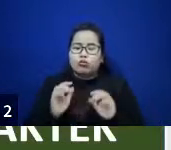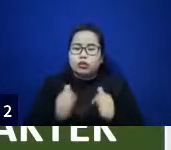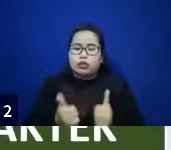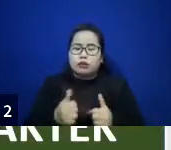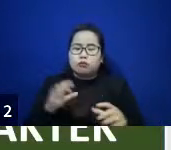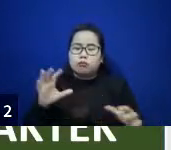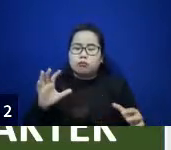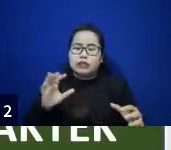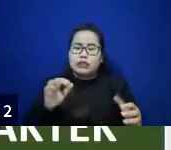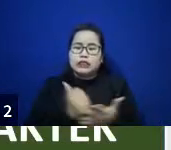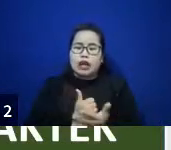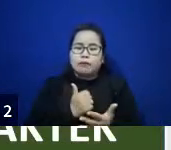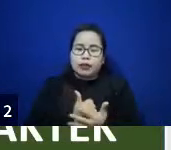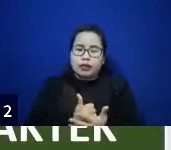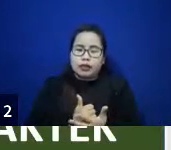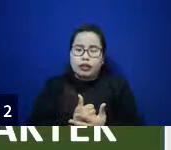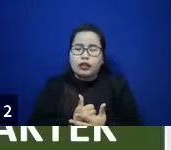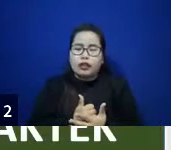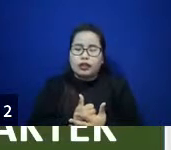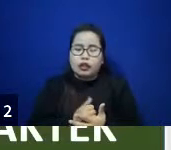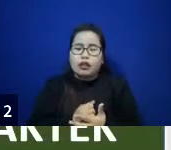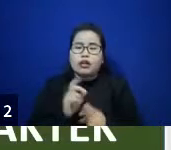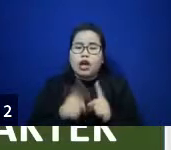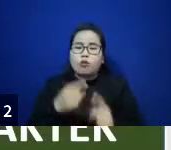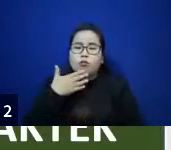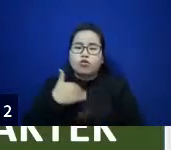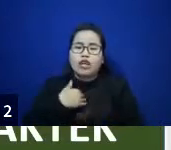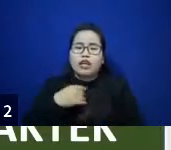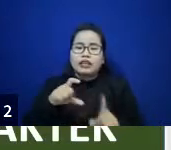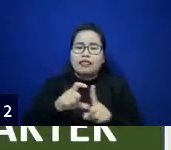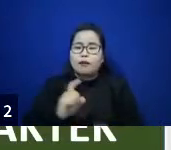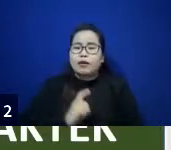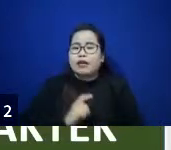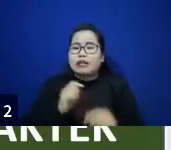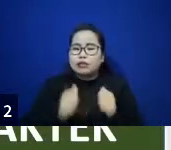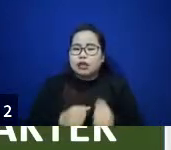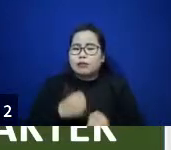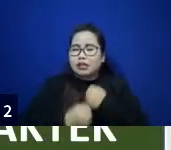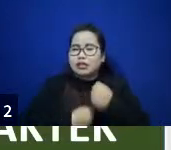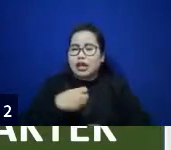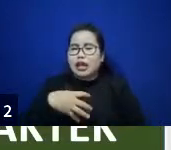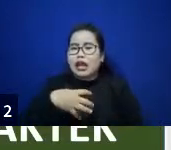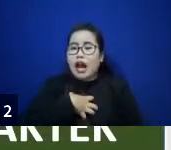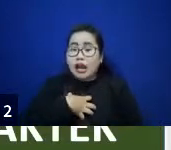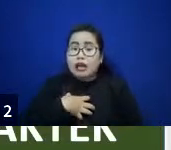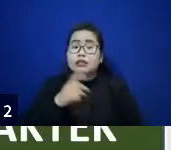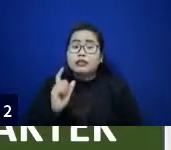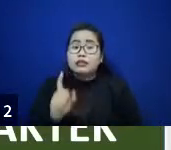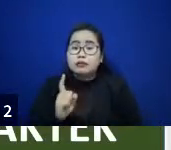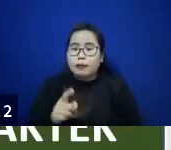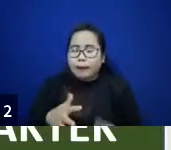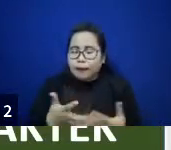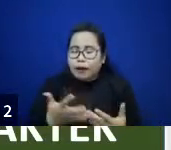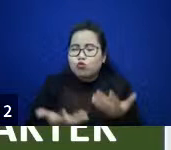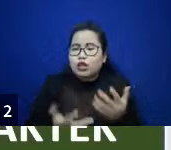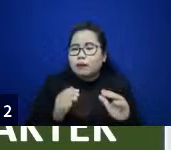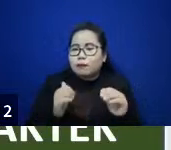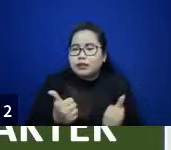menjamin pemilik data pribadi dapat melaksanakan hak-haknya karena bisa saja